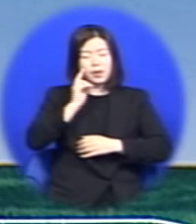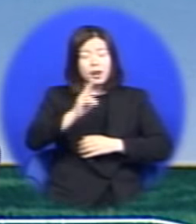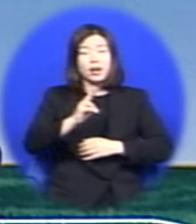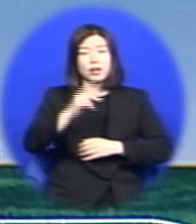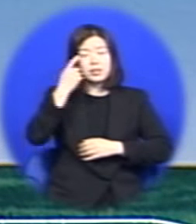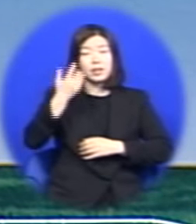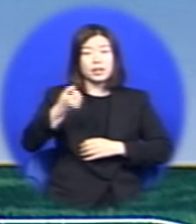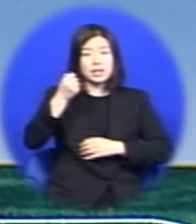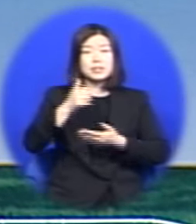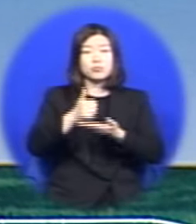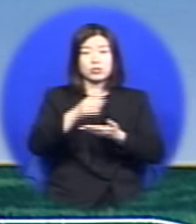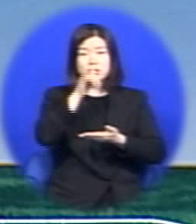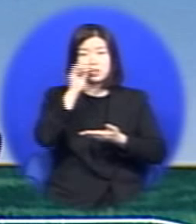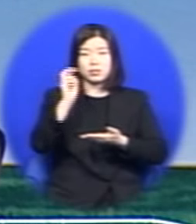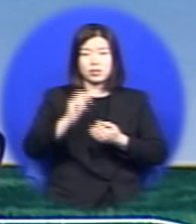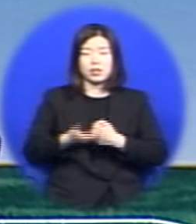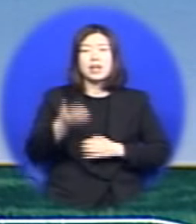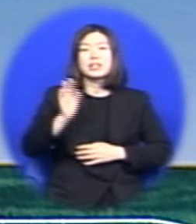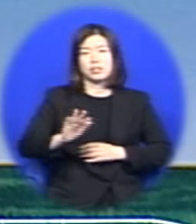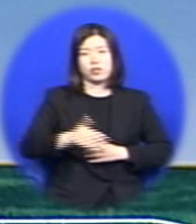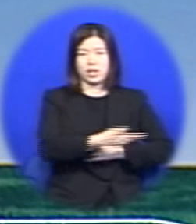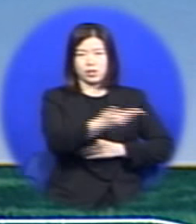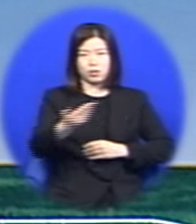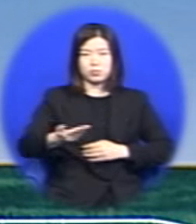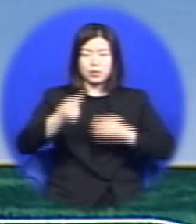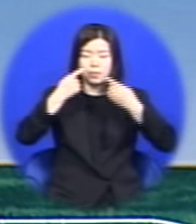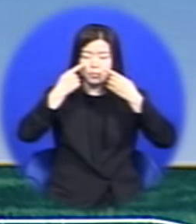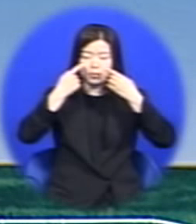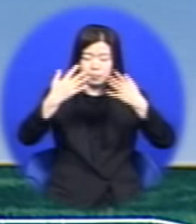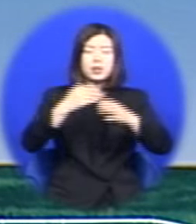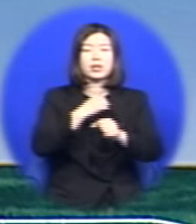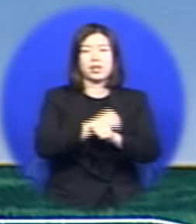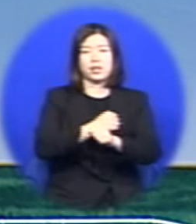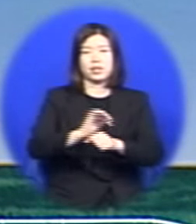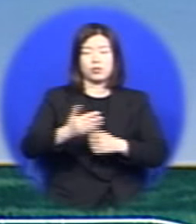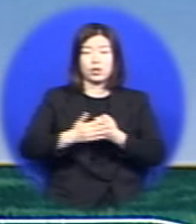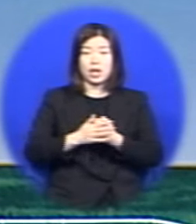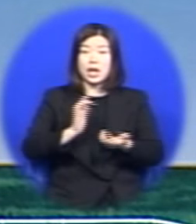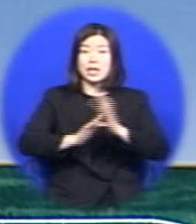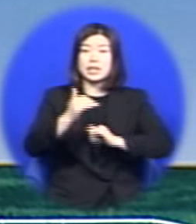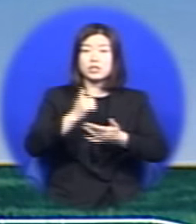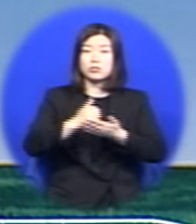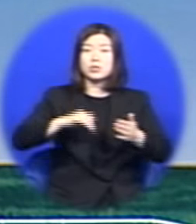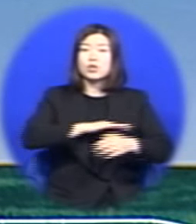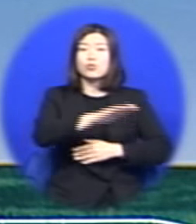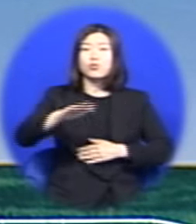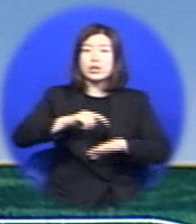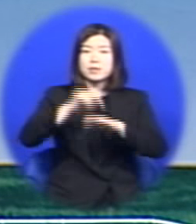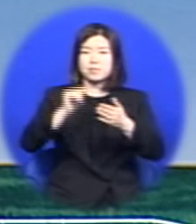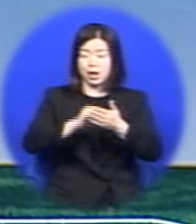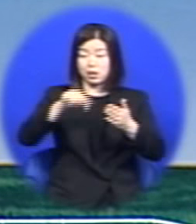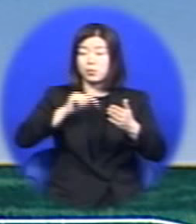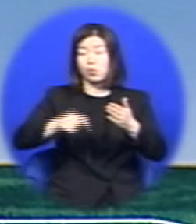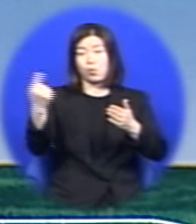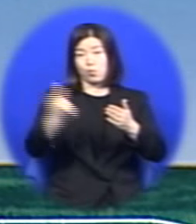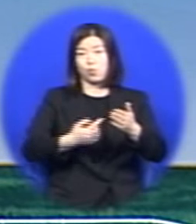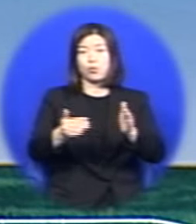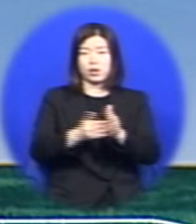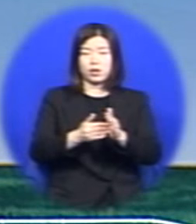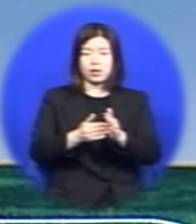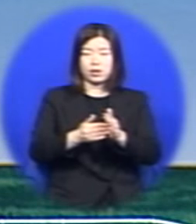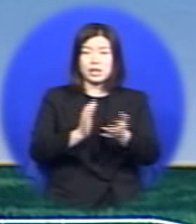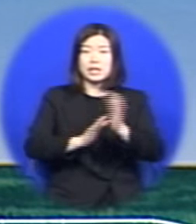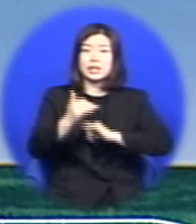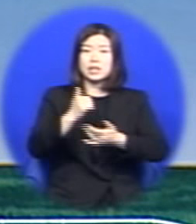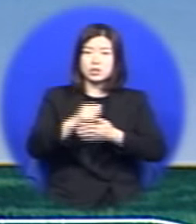그러나 여러분, 이제는 분명히 해야 됩니다. 예수님이 우리 마음에 오셨습니다. 예수님을